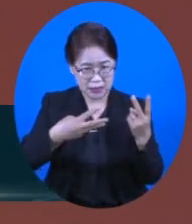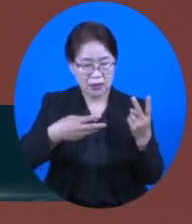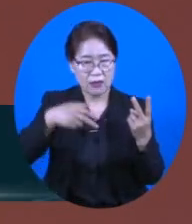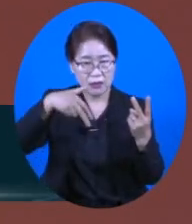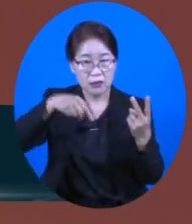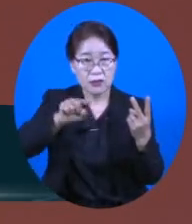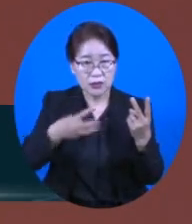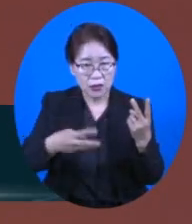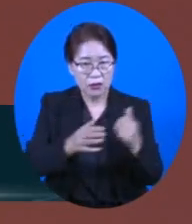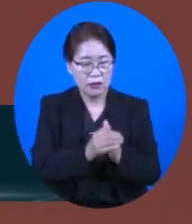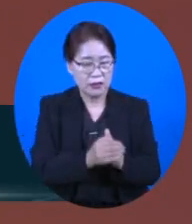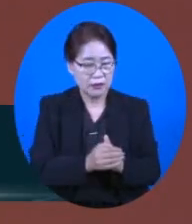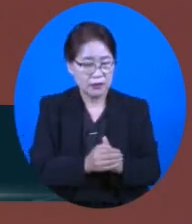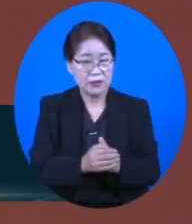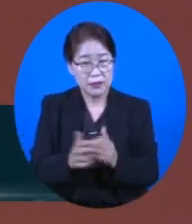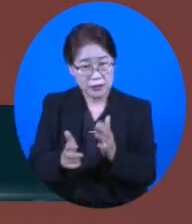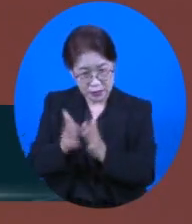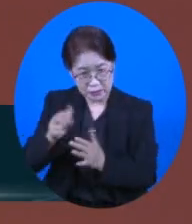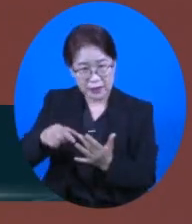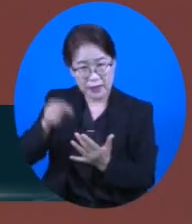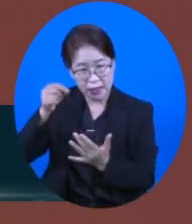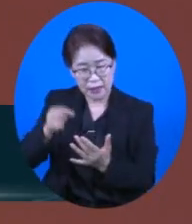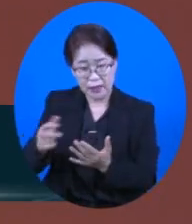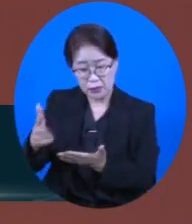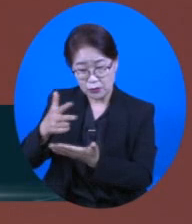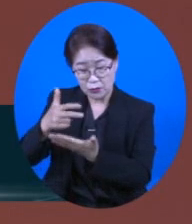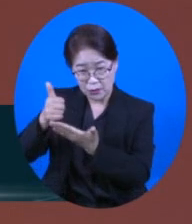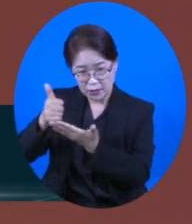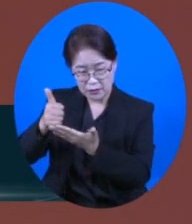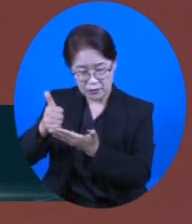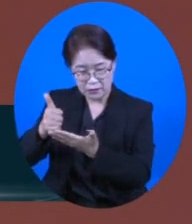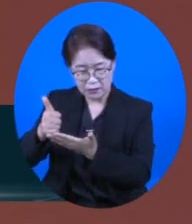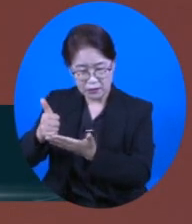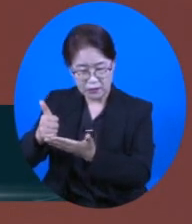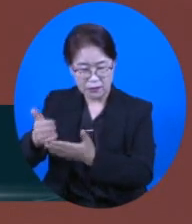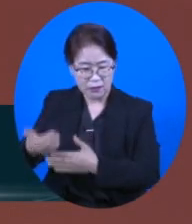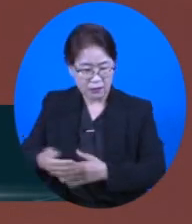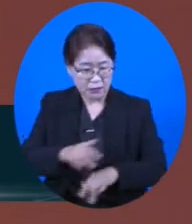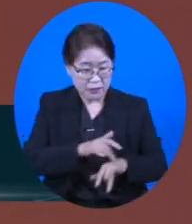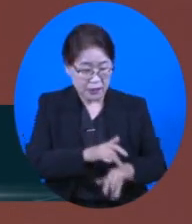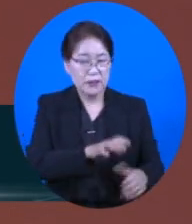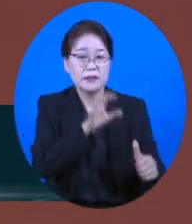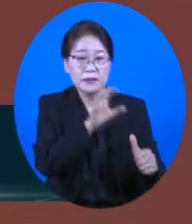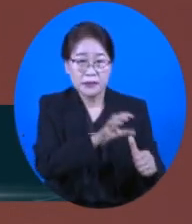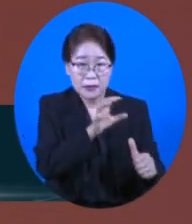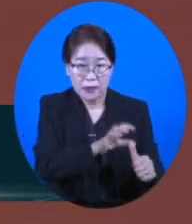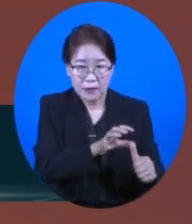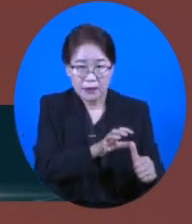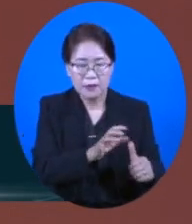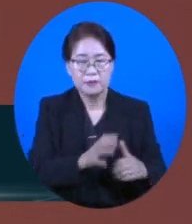2절입니다. 예루살렘을 택한 여호와께서 너를 책망하노라.